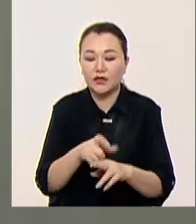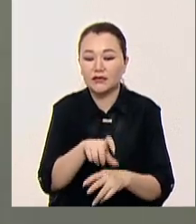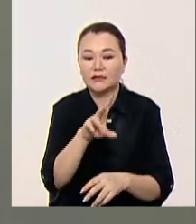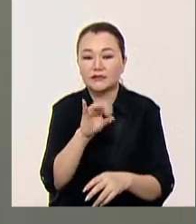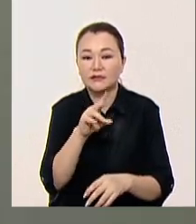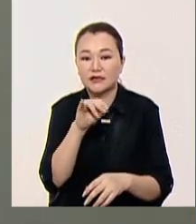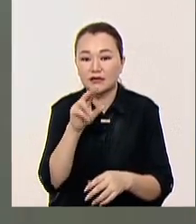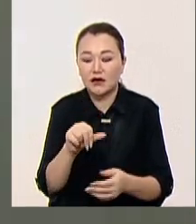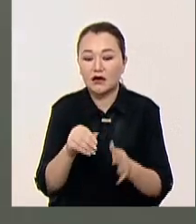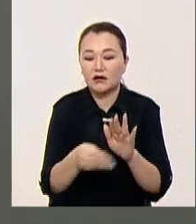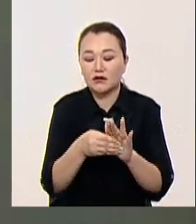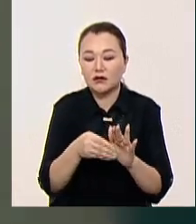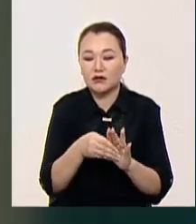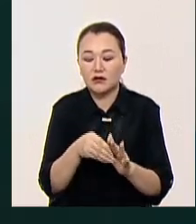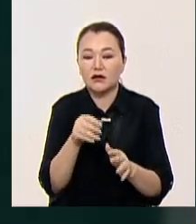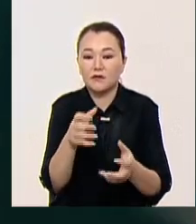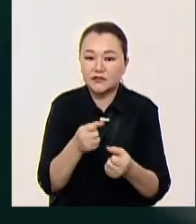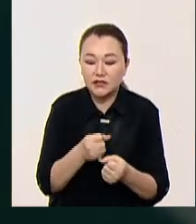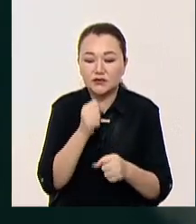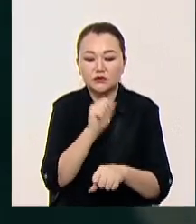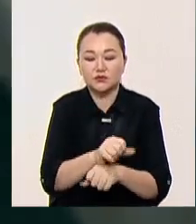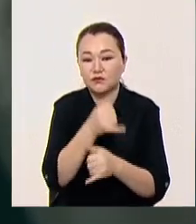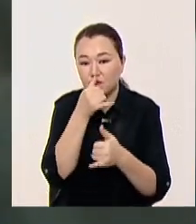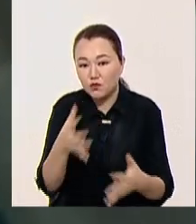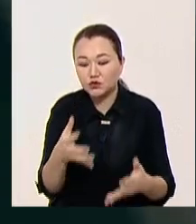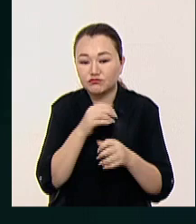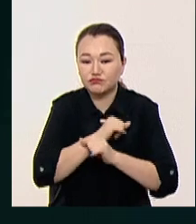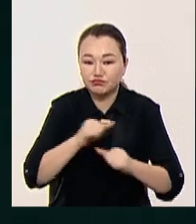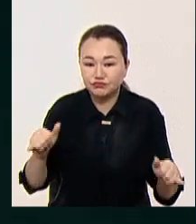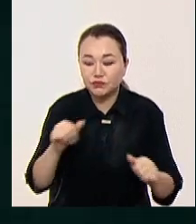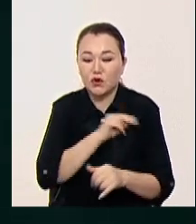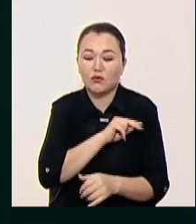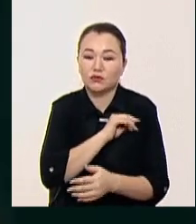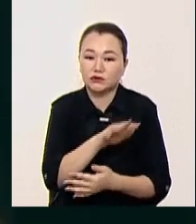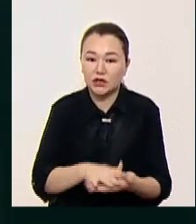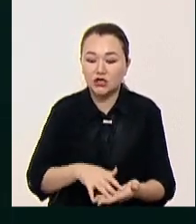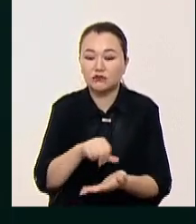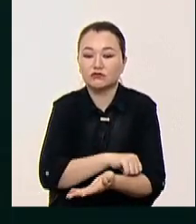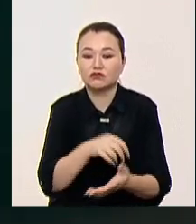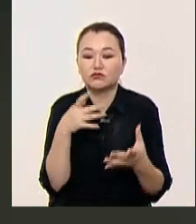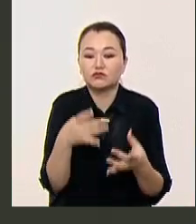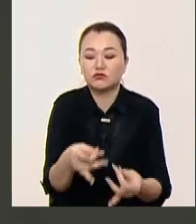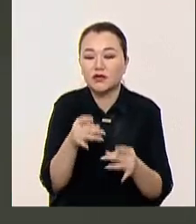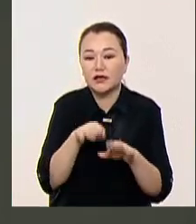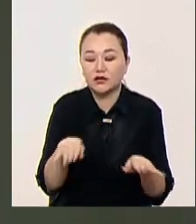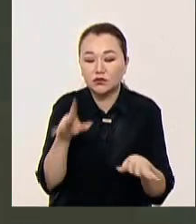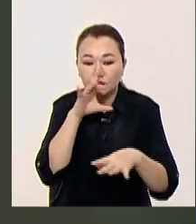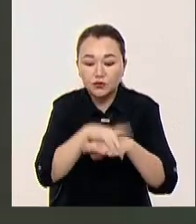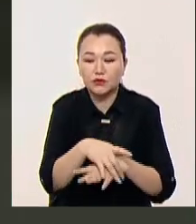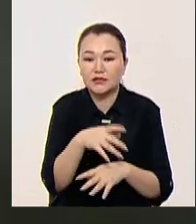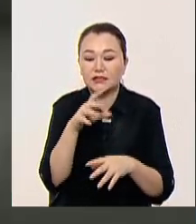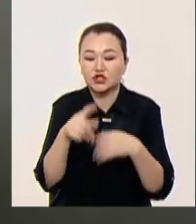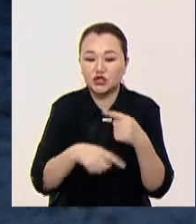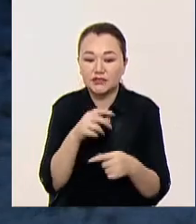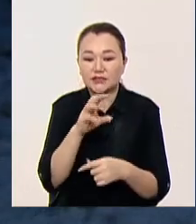есірткіштің таралуына тосқауыл бола алмай тұр. Ал амалы таусылған ішкі істер министрі Марат Ахметжанов нашаға әуес оқушыларды анықтау үшін скринингтен